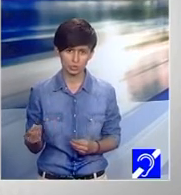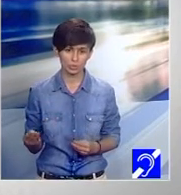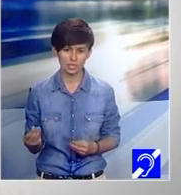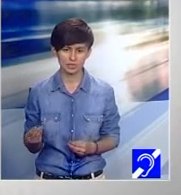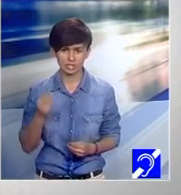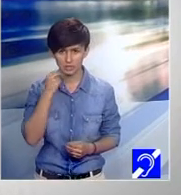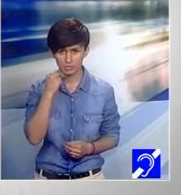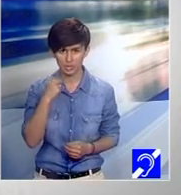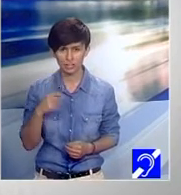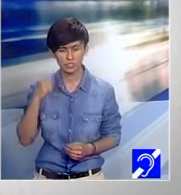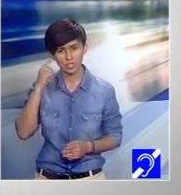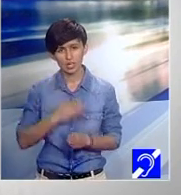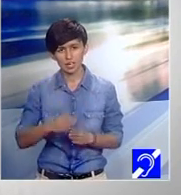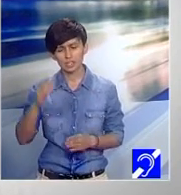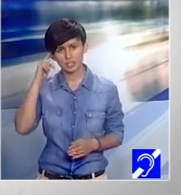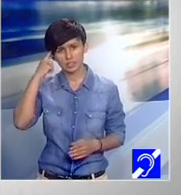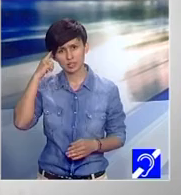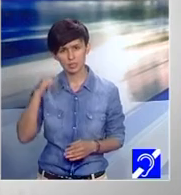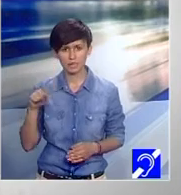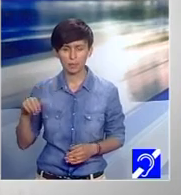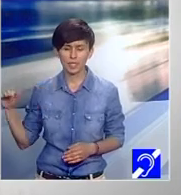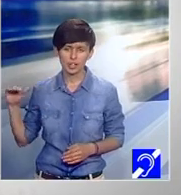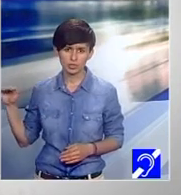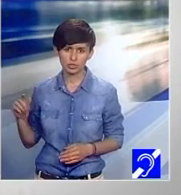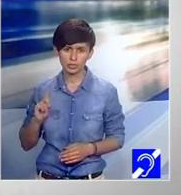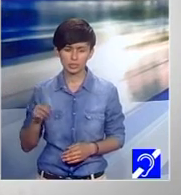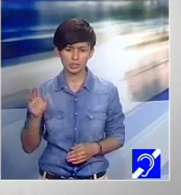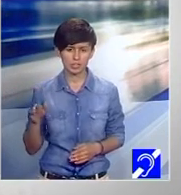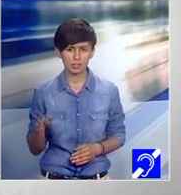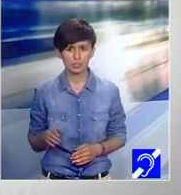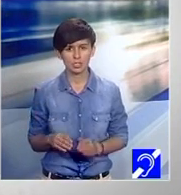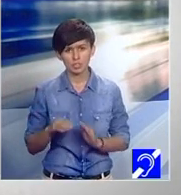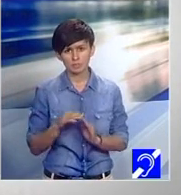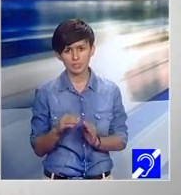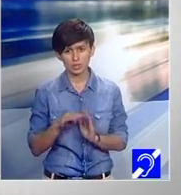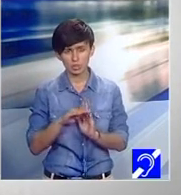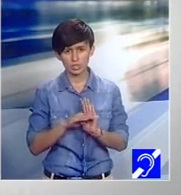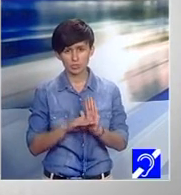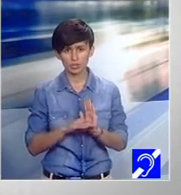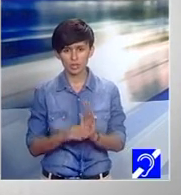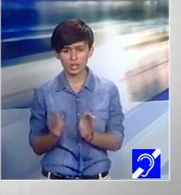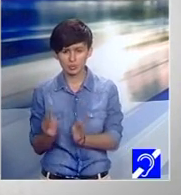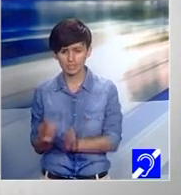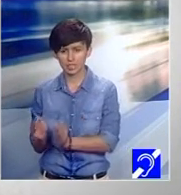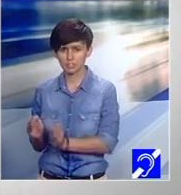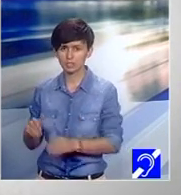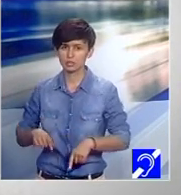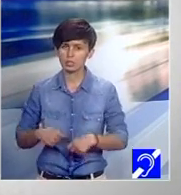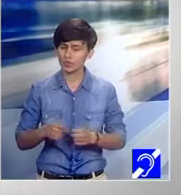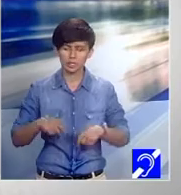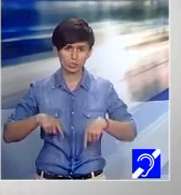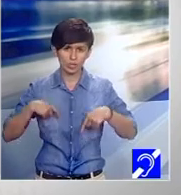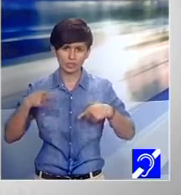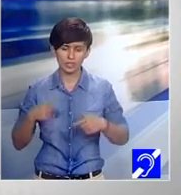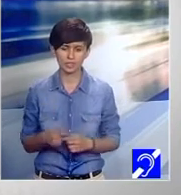mental. Astfel că acești copii trebuie să urmeze un regim restrictiv pentru o viață întreagă. Sloganul internațional